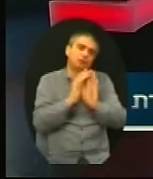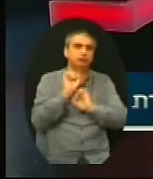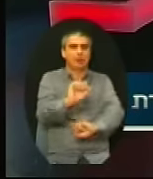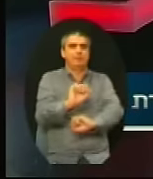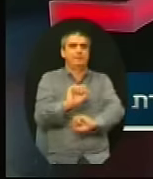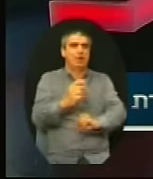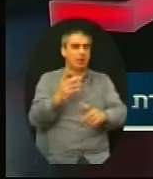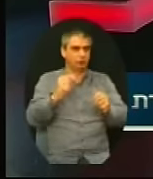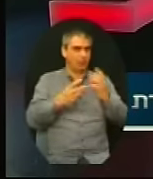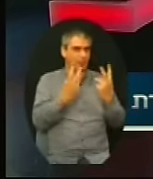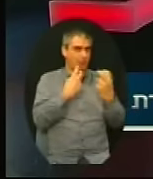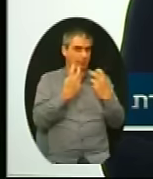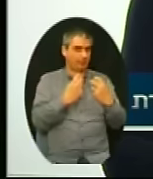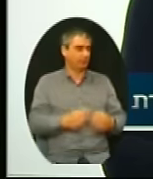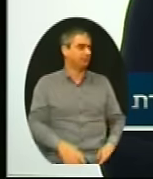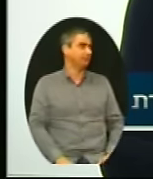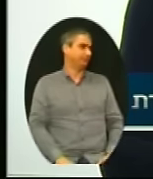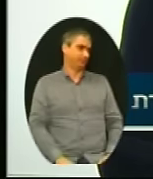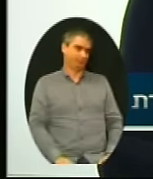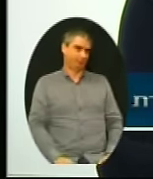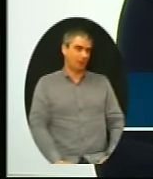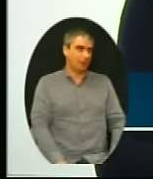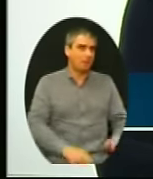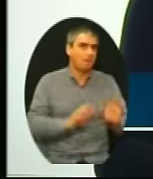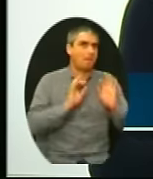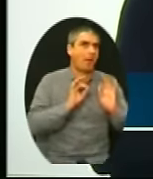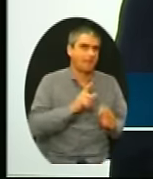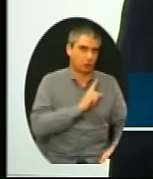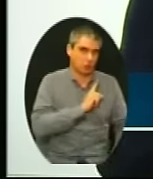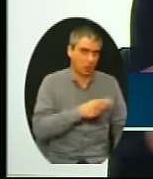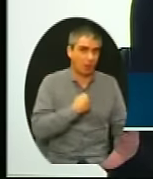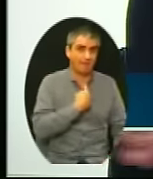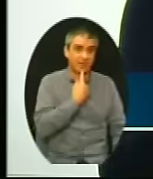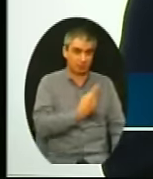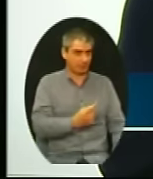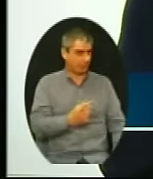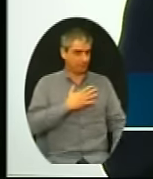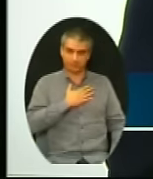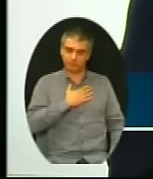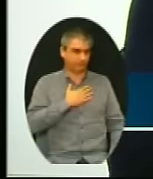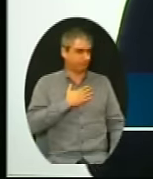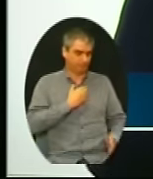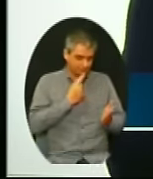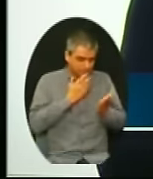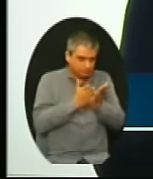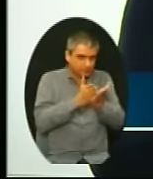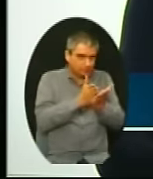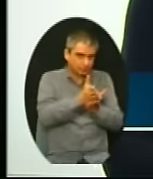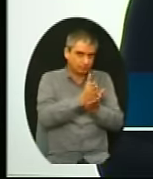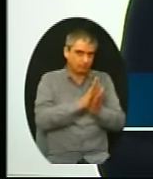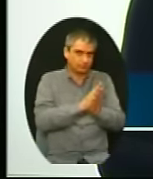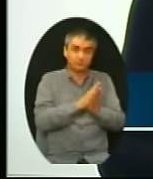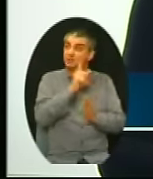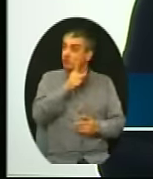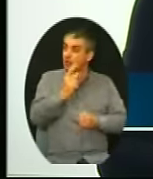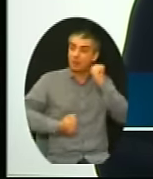תמיכת המתפקדים? הוקו לא. אני אומרת את זה באמת בכנות מעומק הלב.